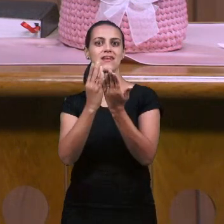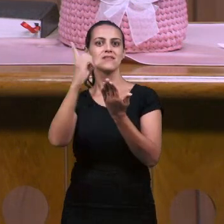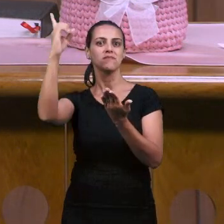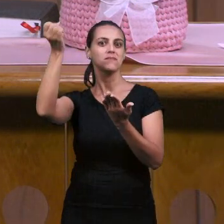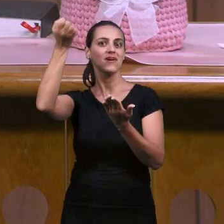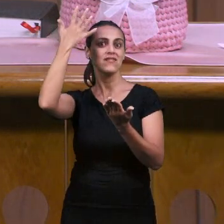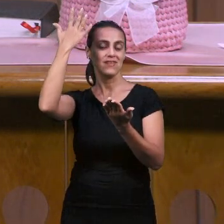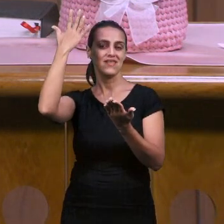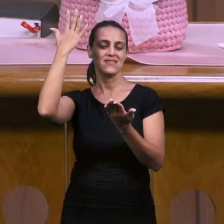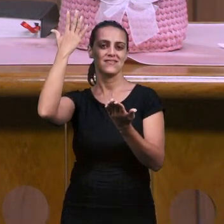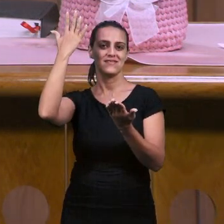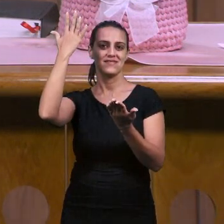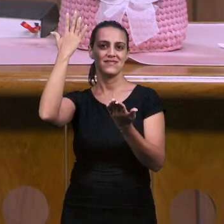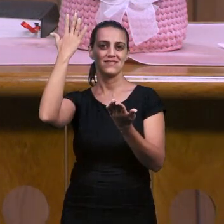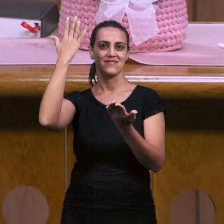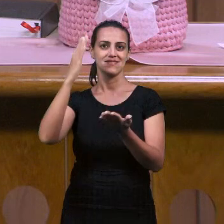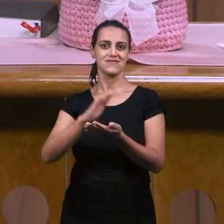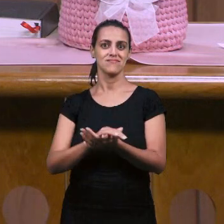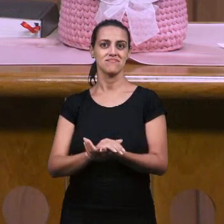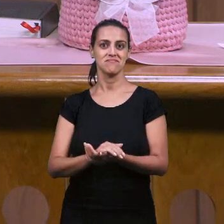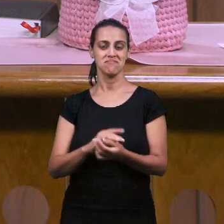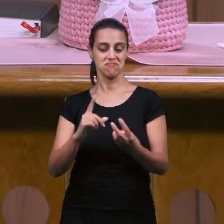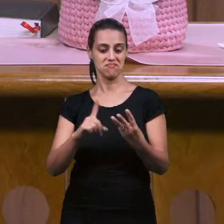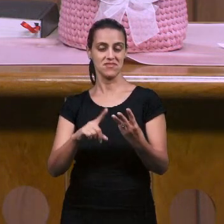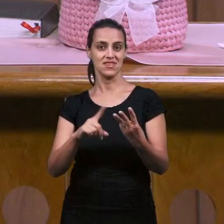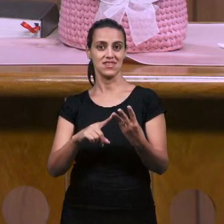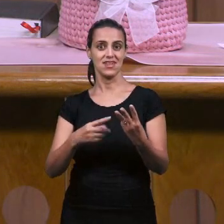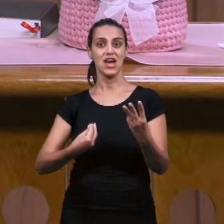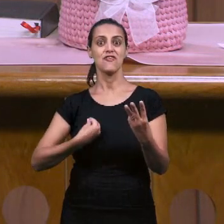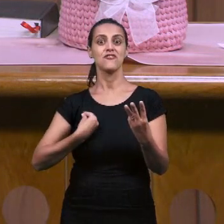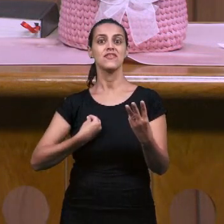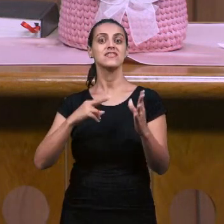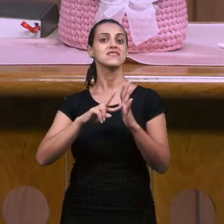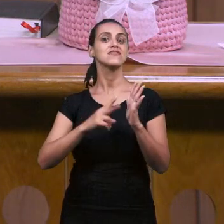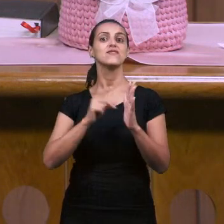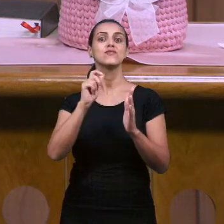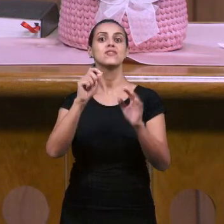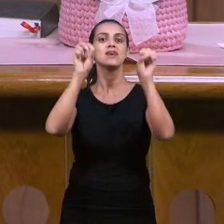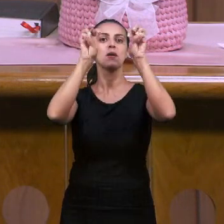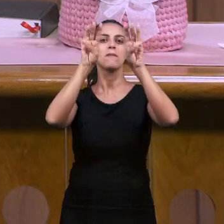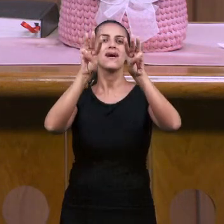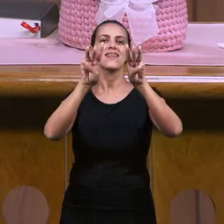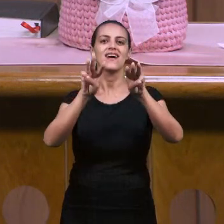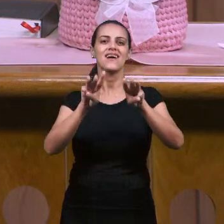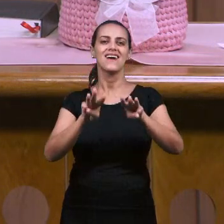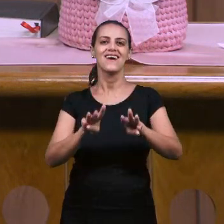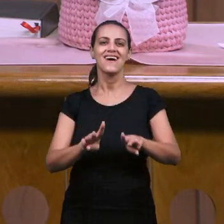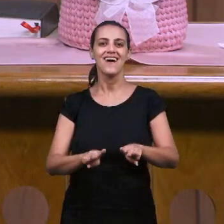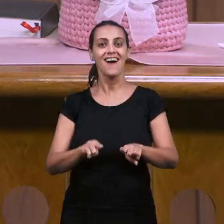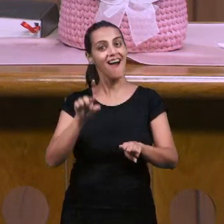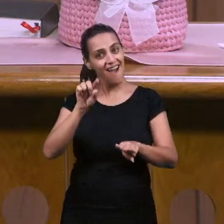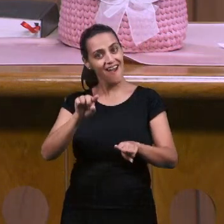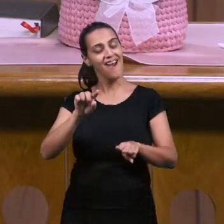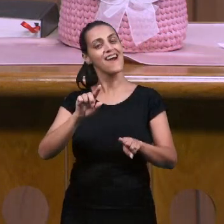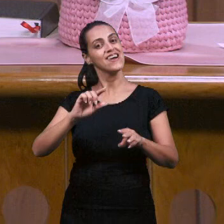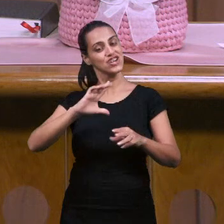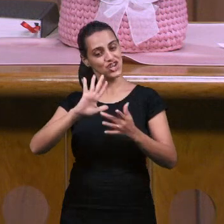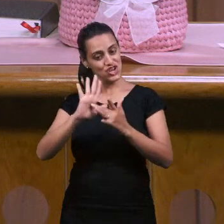de l'arche. Et la vie était quoi? La manne qui est Jésus, qui est la